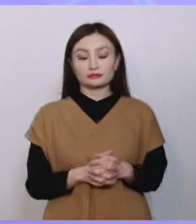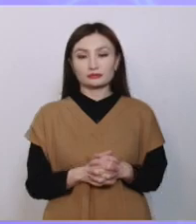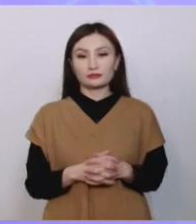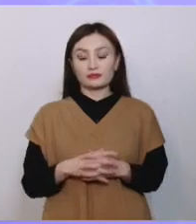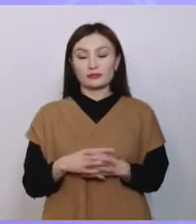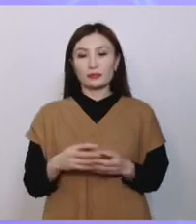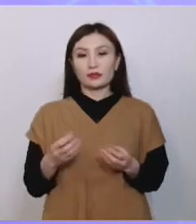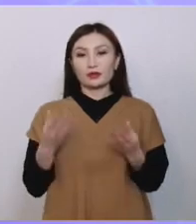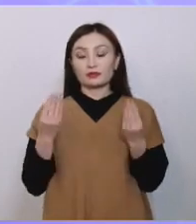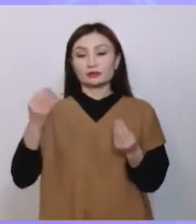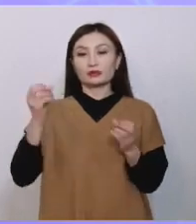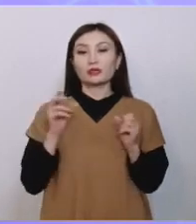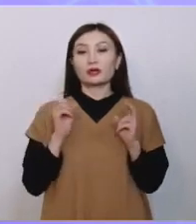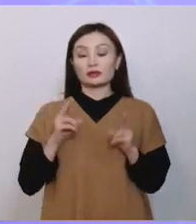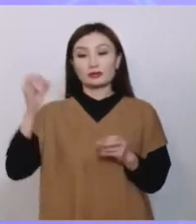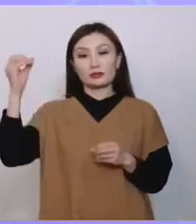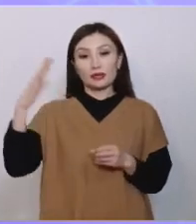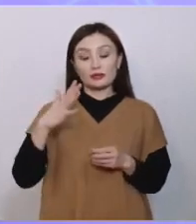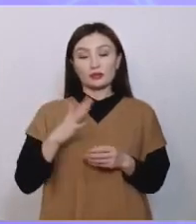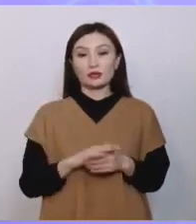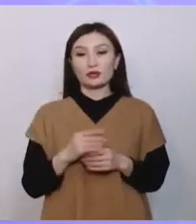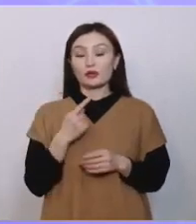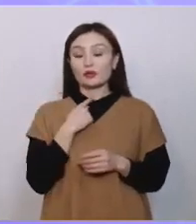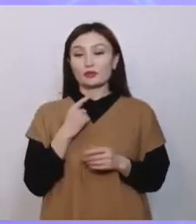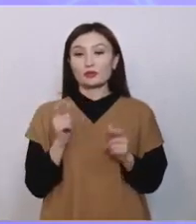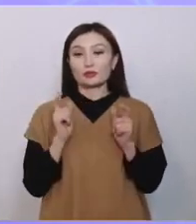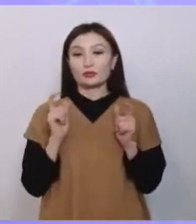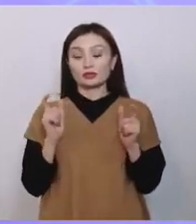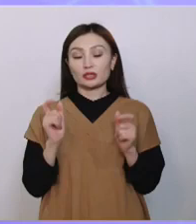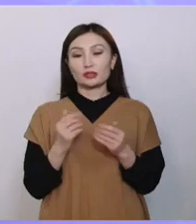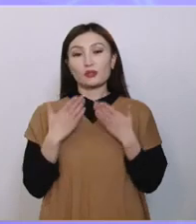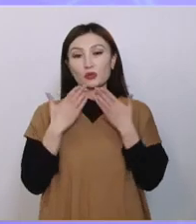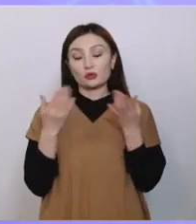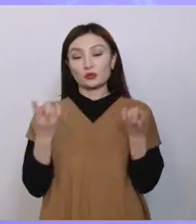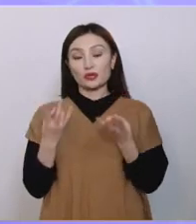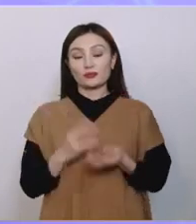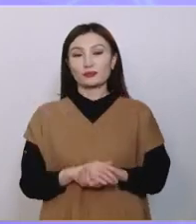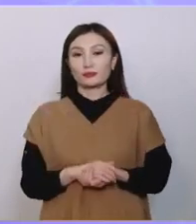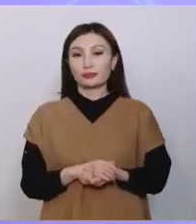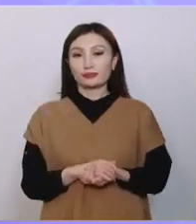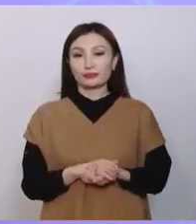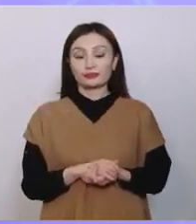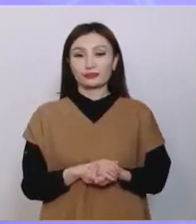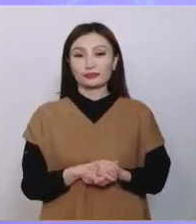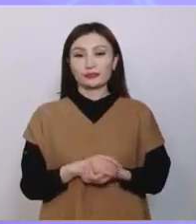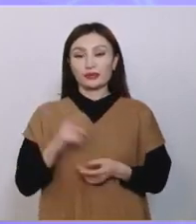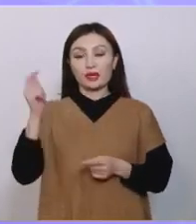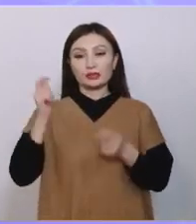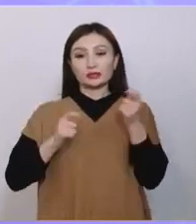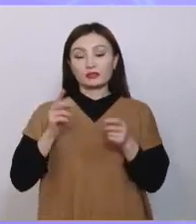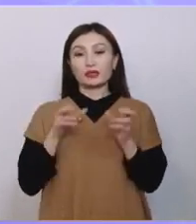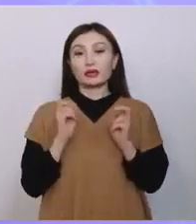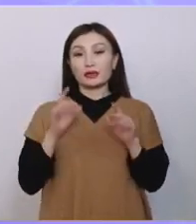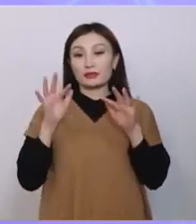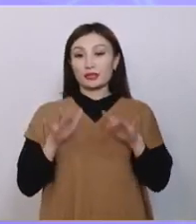Күн қантип тиіп тұрат? Үніңірді шығарып оқуғыла. Жамғыр қантип